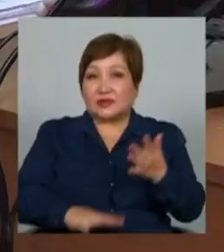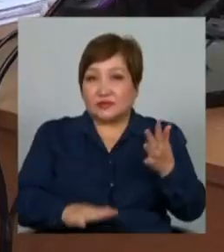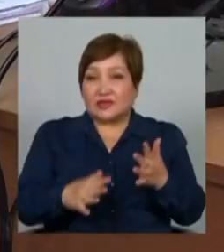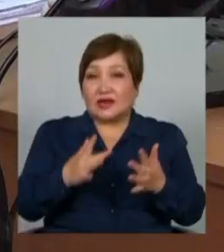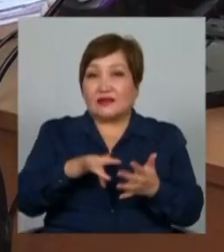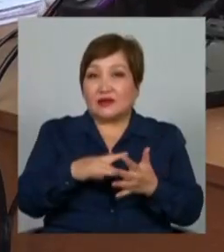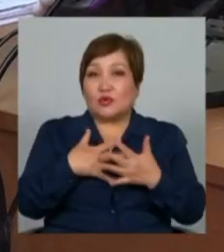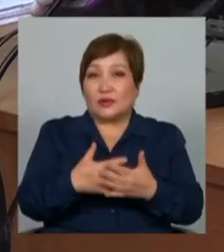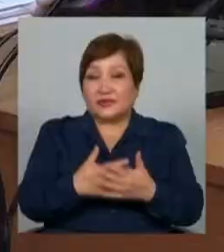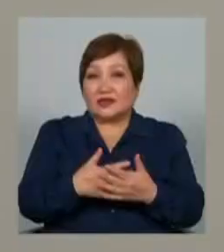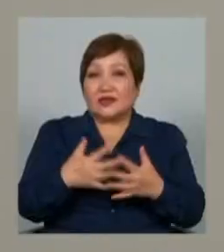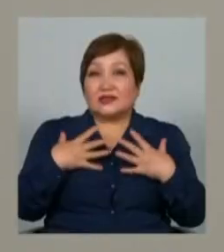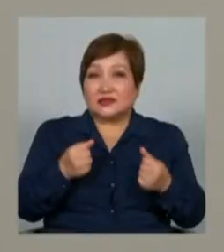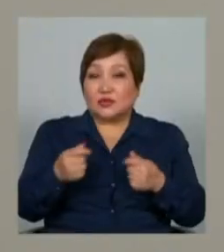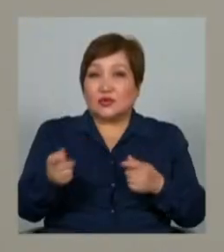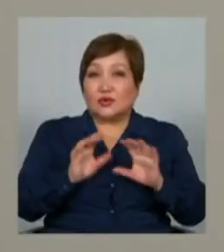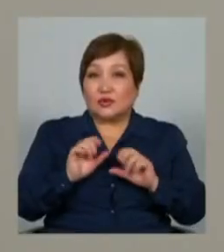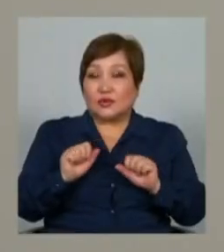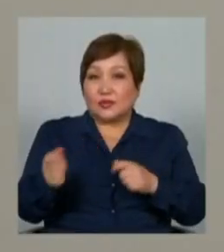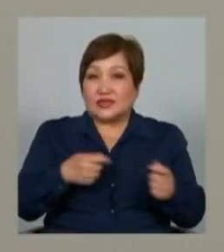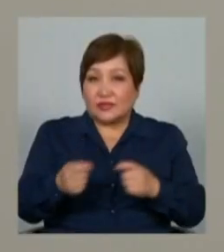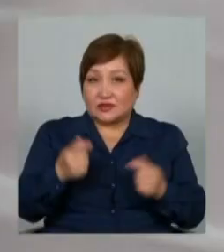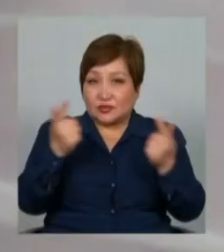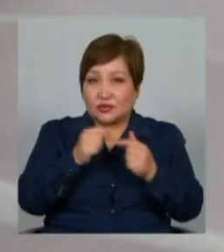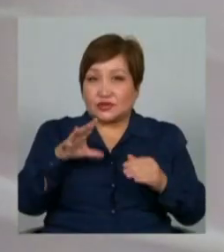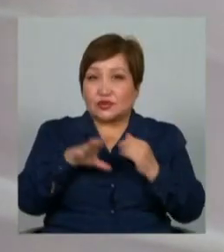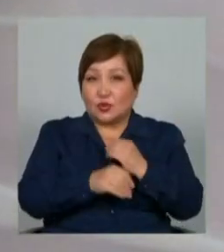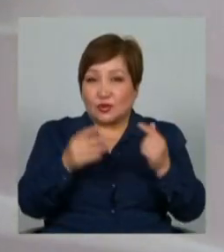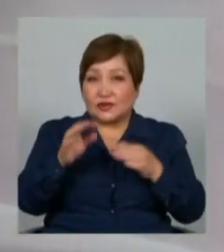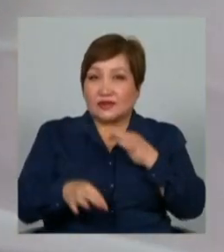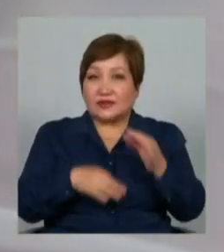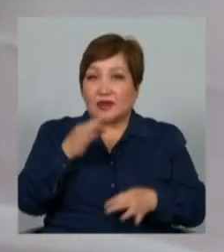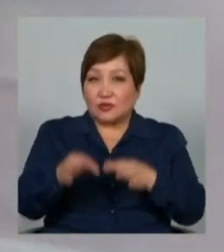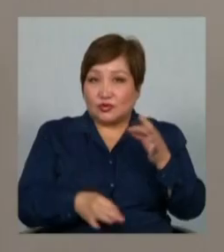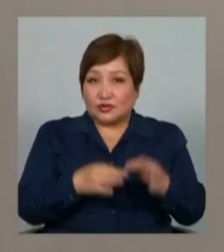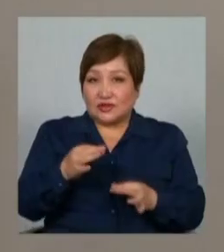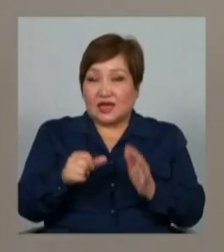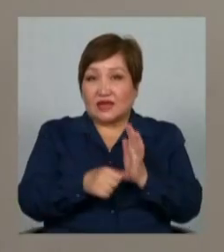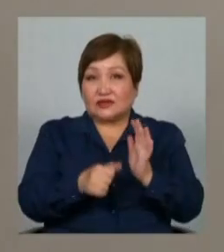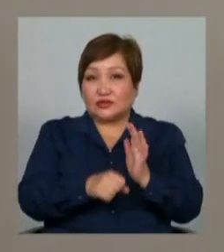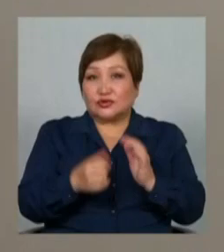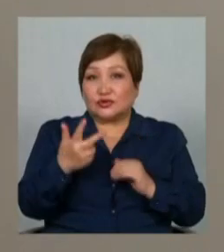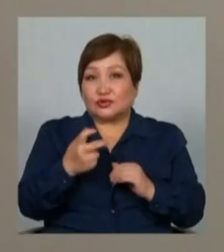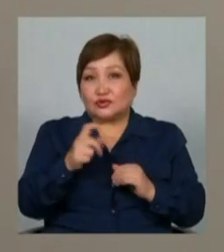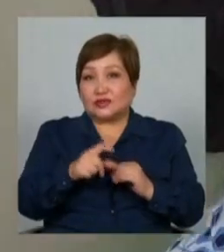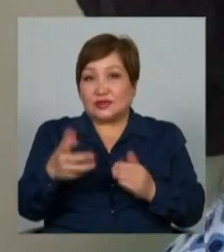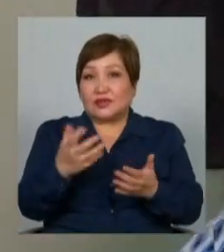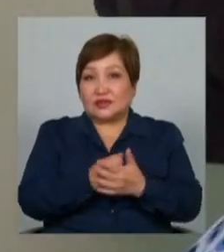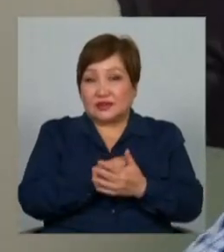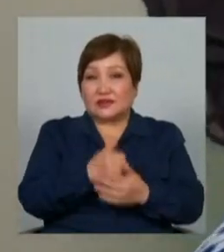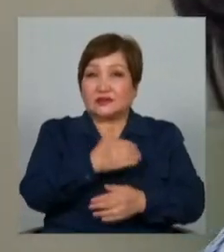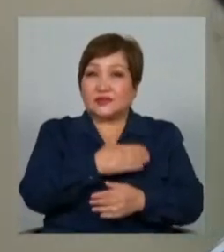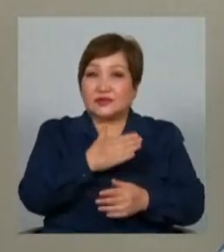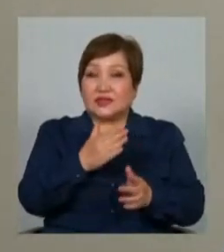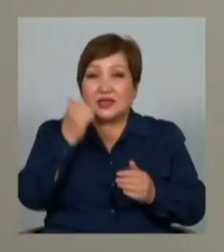денсаулық басқармасының мәлімдеуінше тек соңғы тәулік ішінде 6311 қала тұрғыны екпе алған. Ниет білдірушілер арасында қариялар қатары